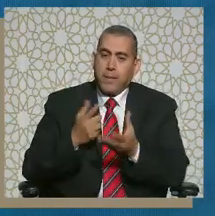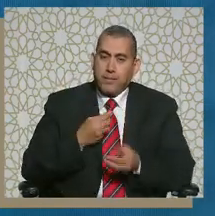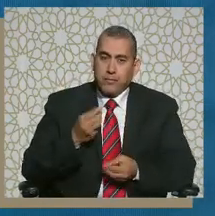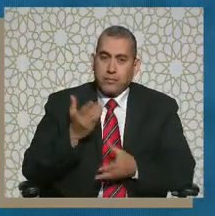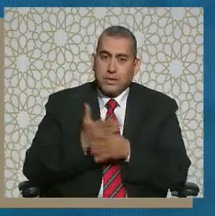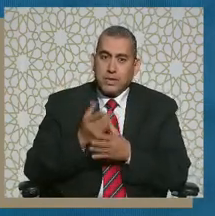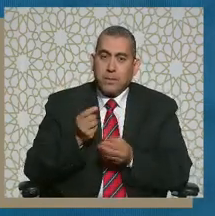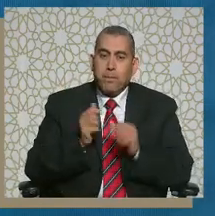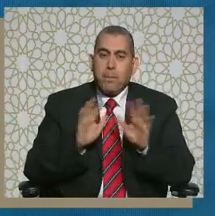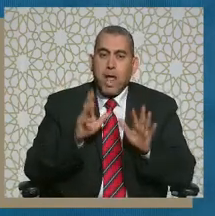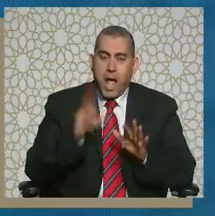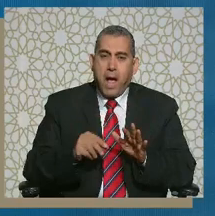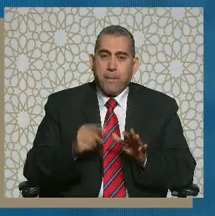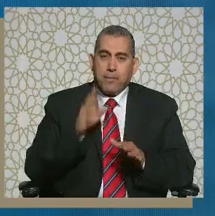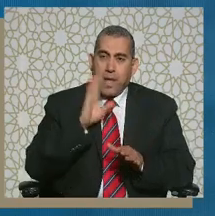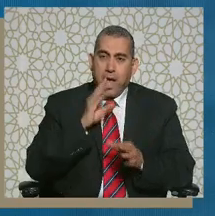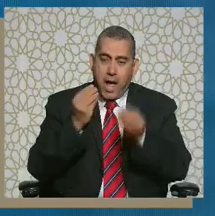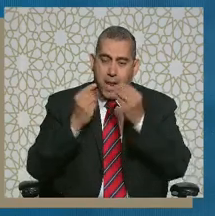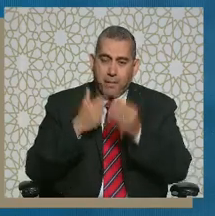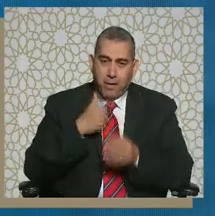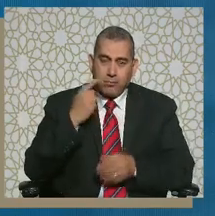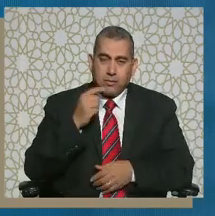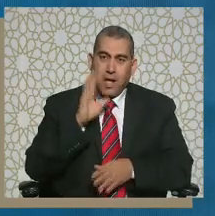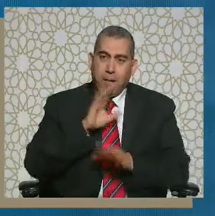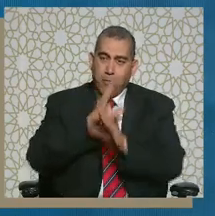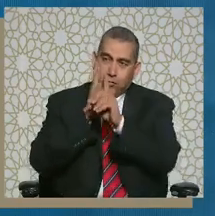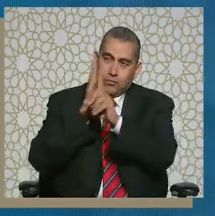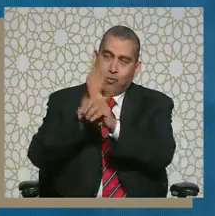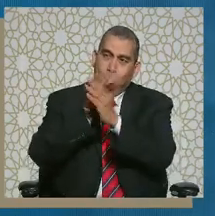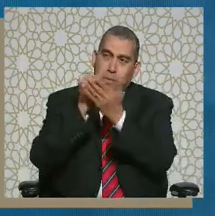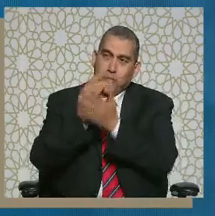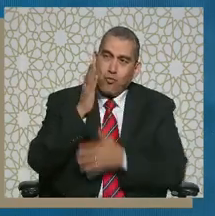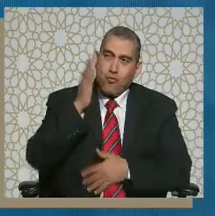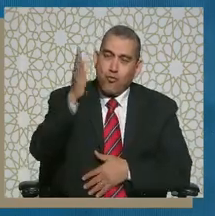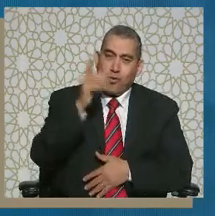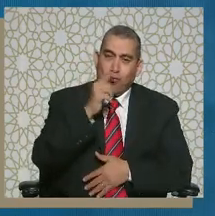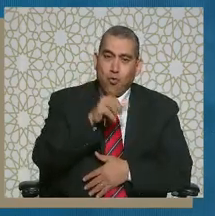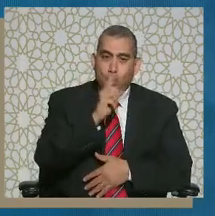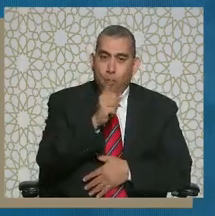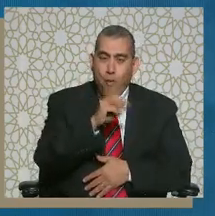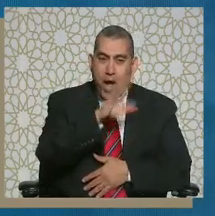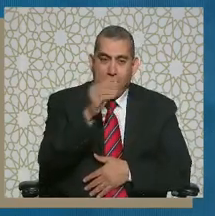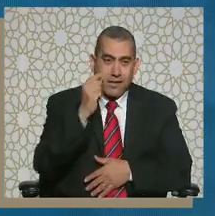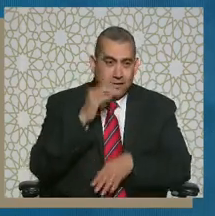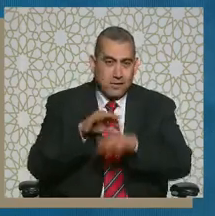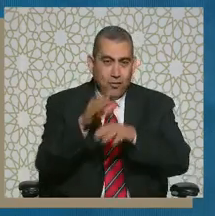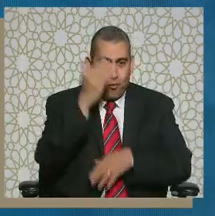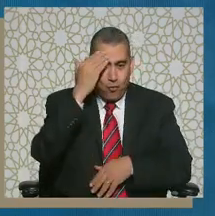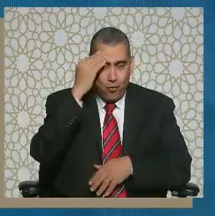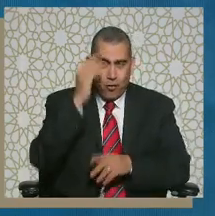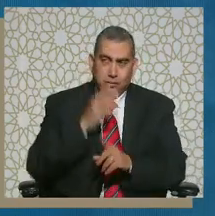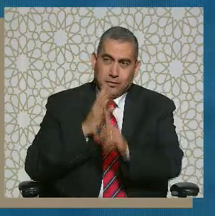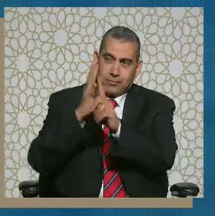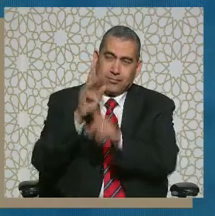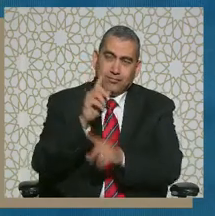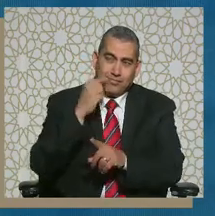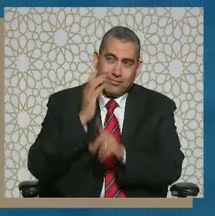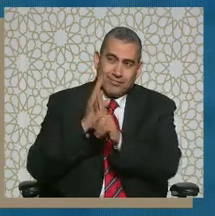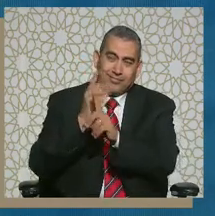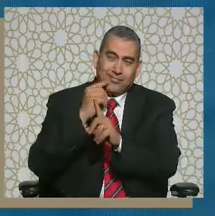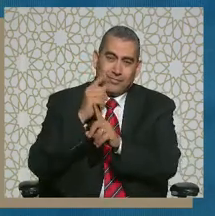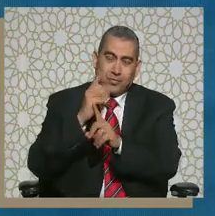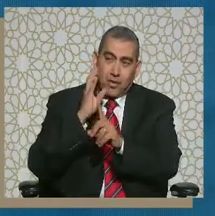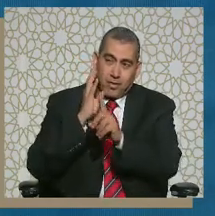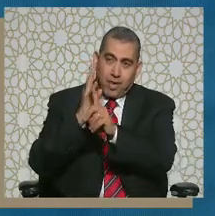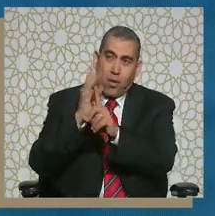ثمن عشان يعلمني ان انا اعتمد عليه اوعى حد فيكم يقول انا مش هتوكل على الله لان انا لو